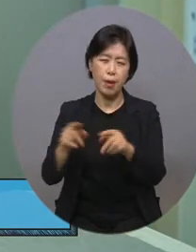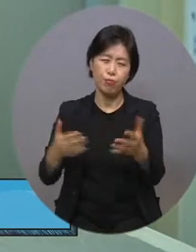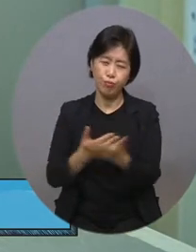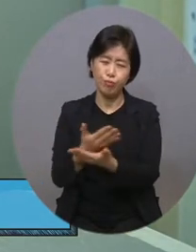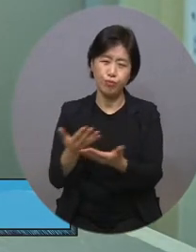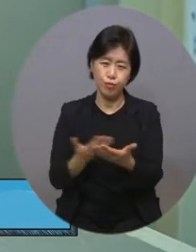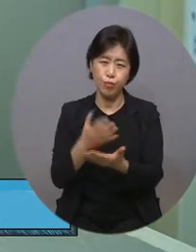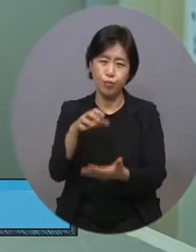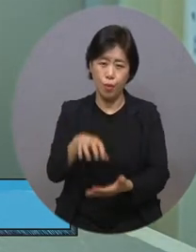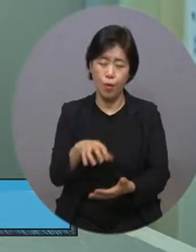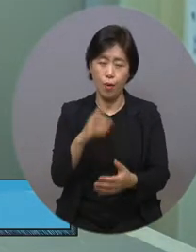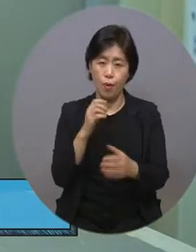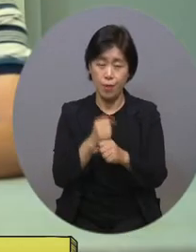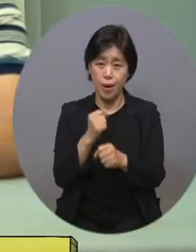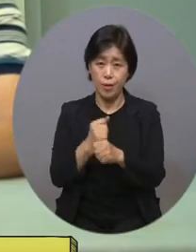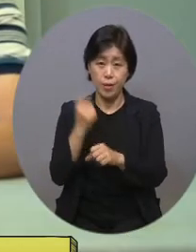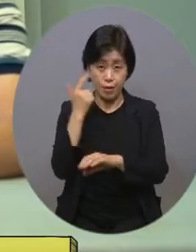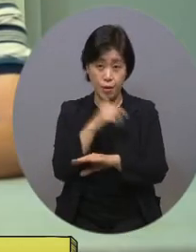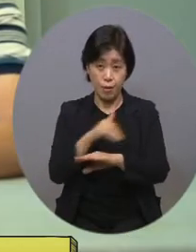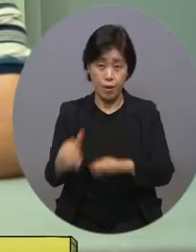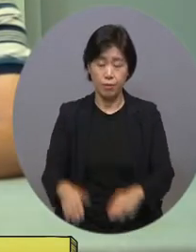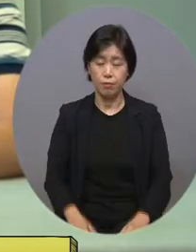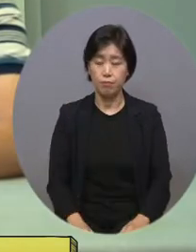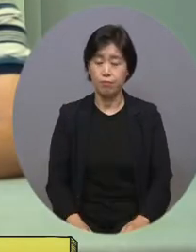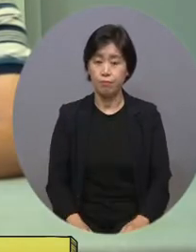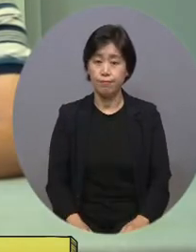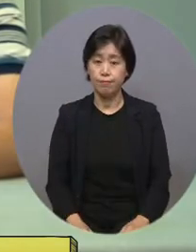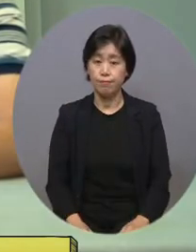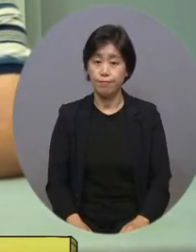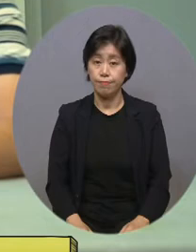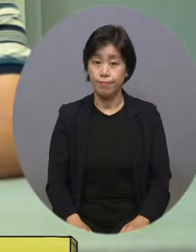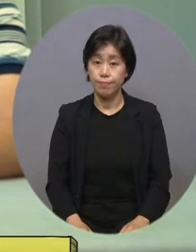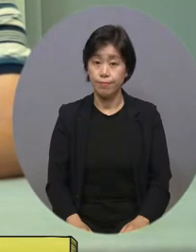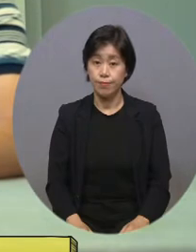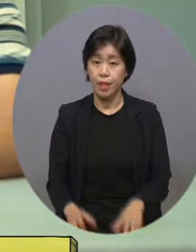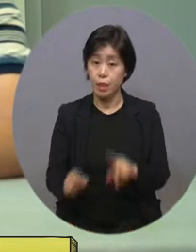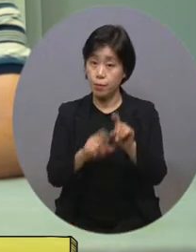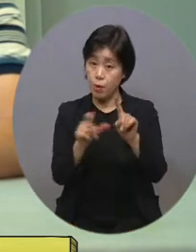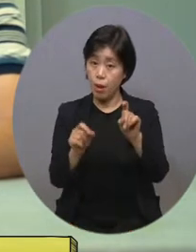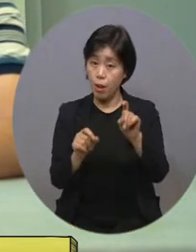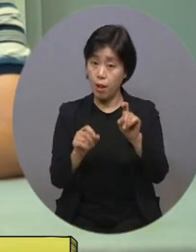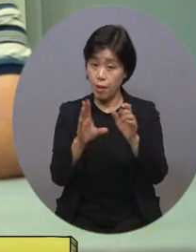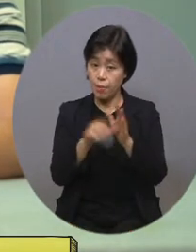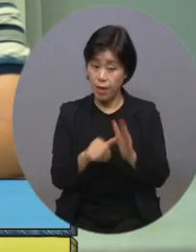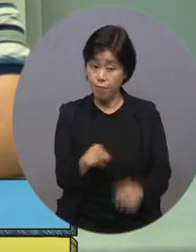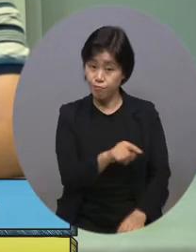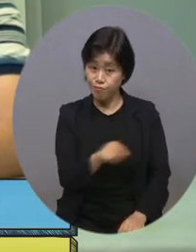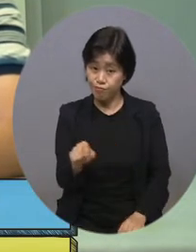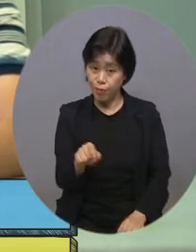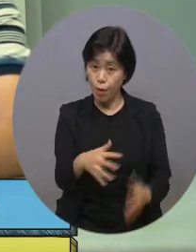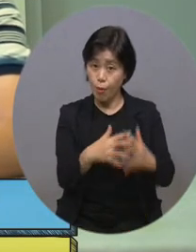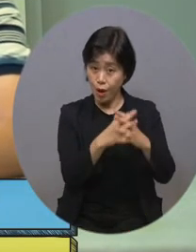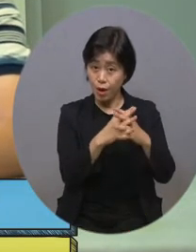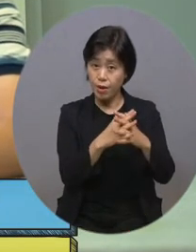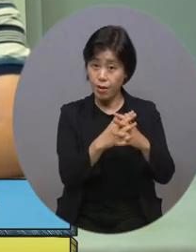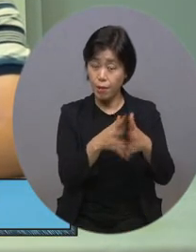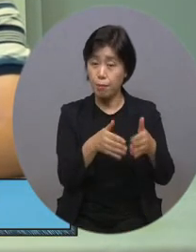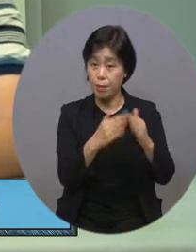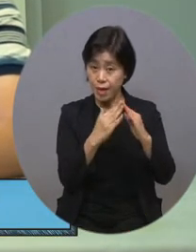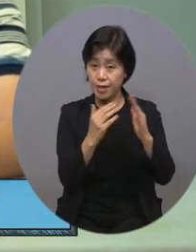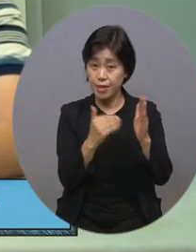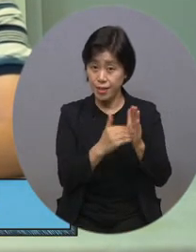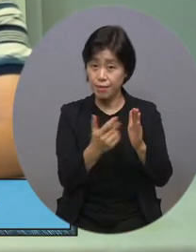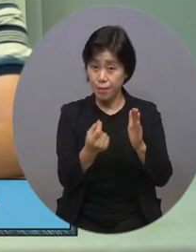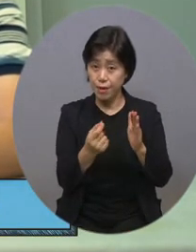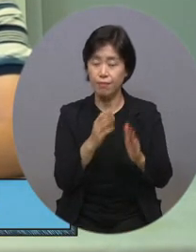그런 공간으로 만들 계획입니다. 네, 근데 거기는 그러면은 그럼 11월쯤에 네. 완공이 되는 네. 건가요? 네, 그렇습니다. 11월 말